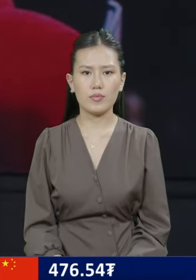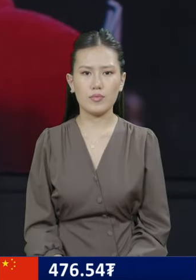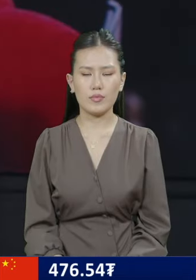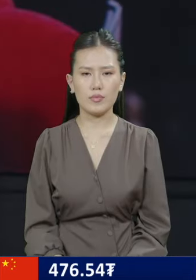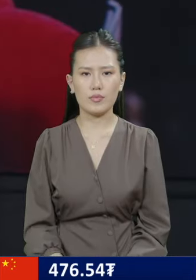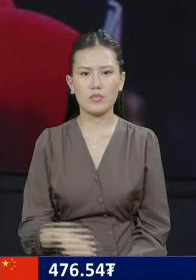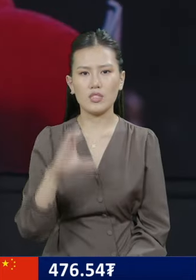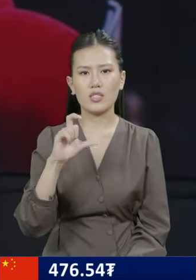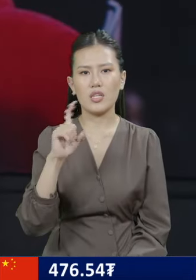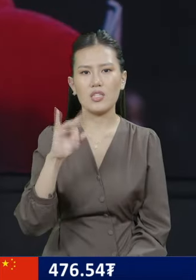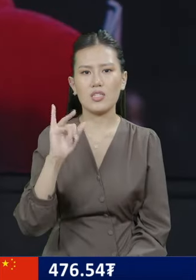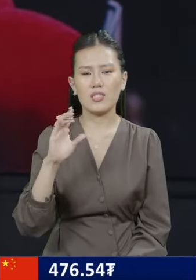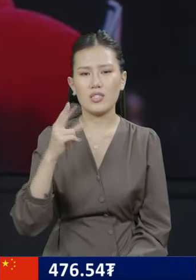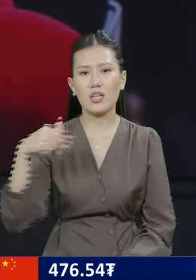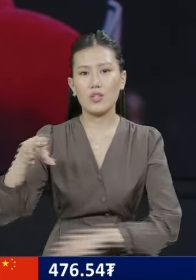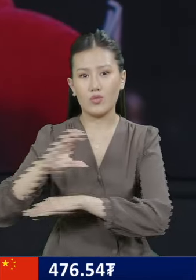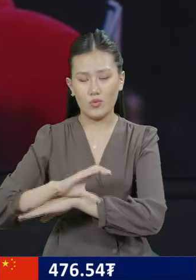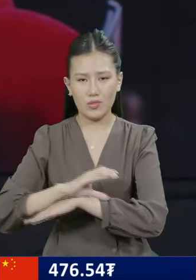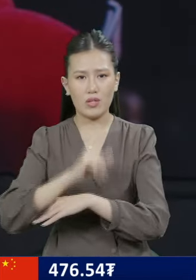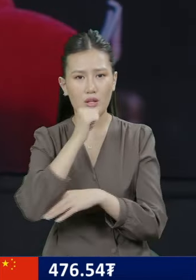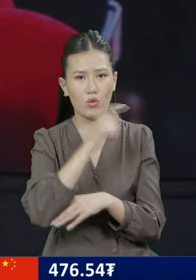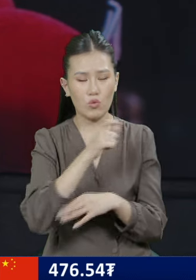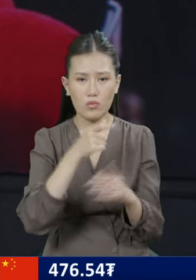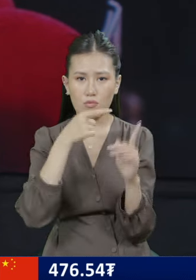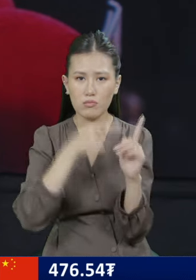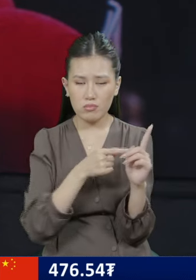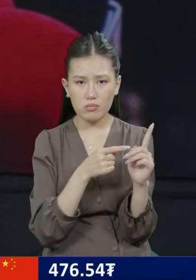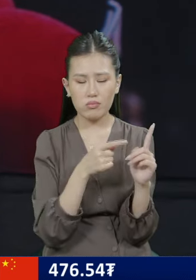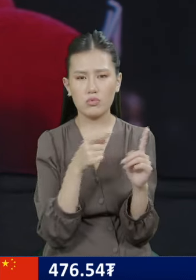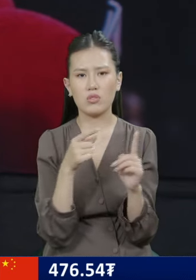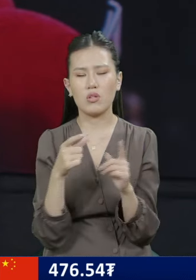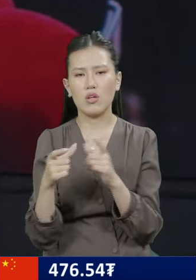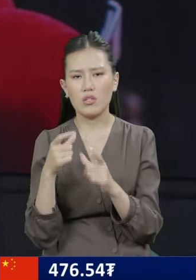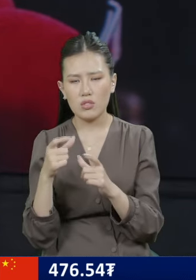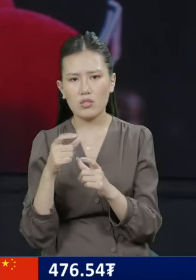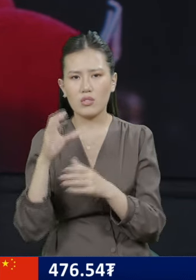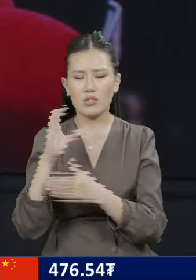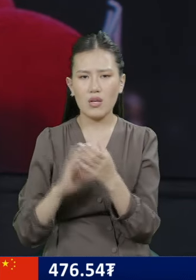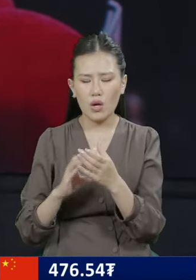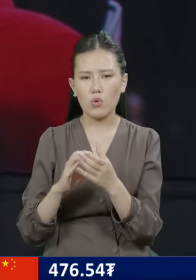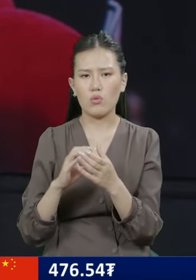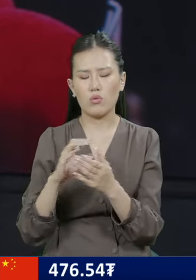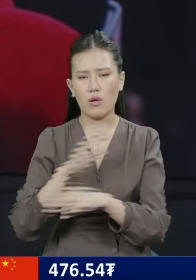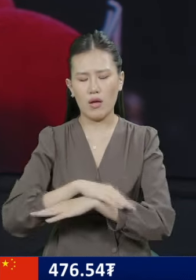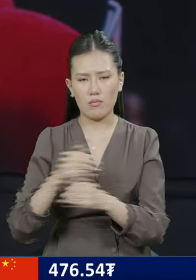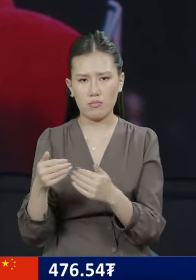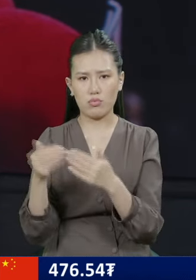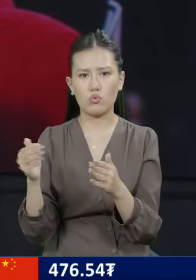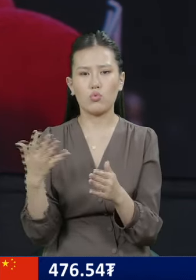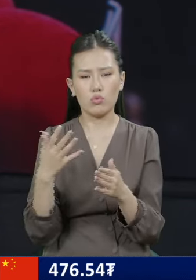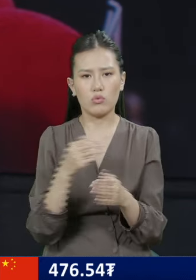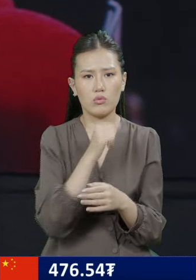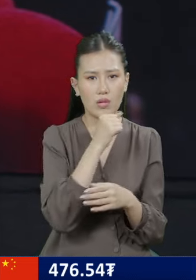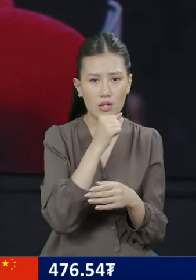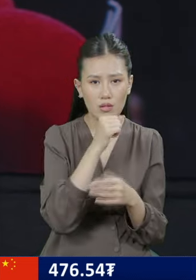Санхүү эдийн засгийн их сургууль сэтгүүлчдэд зориулсан эдийн засаг санхүүгийн сургалтаа эхлүүллээ. Энэхүү сургалт нь сэтгүүлчдээр дамжуулан олон нийтийн санхүүгийн